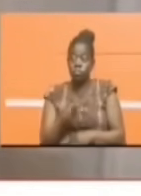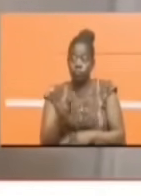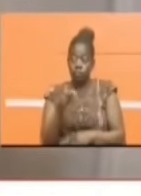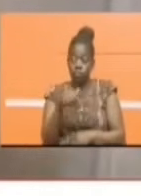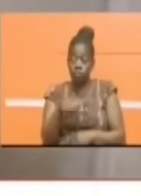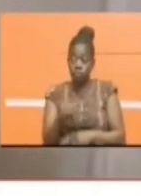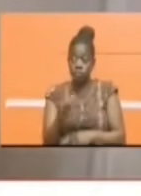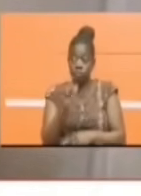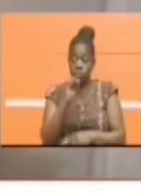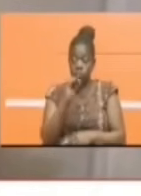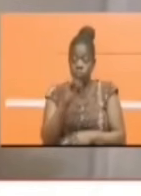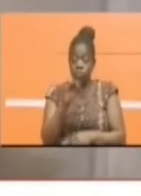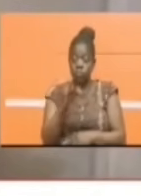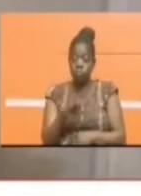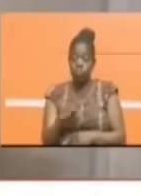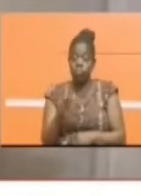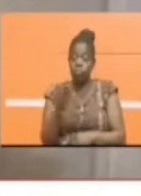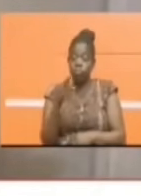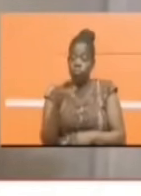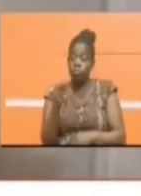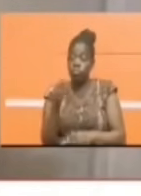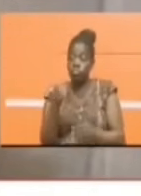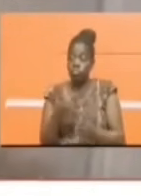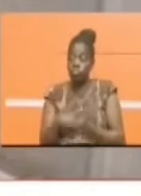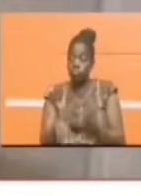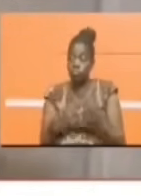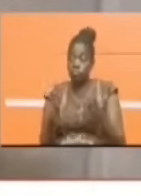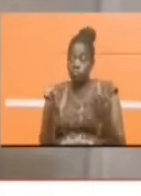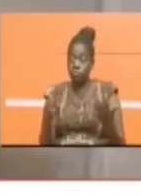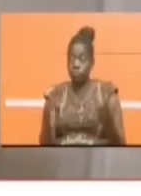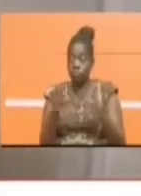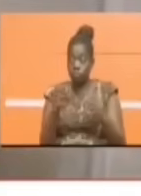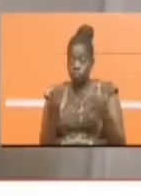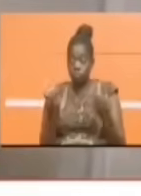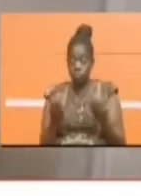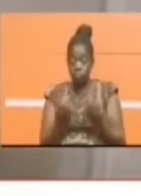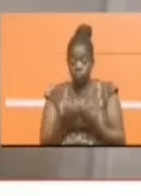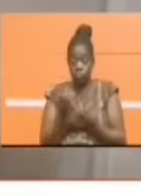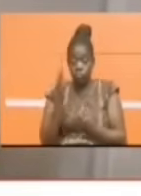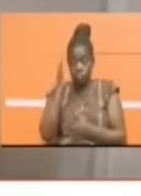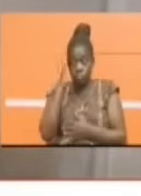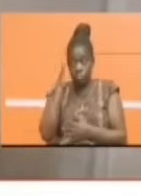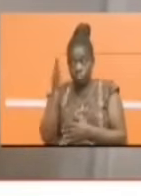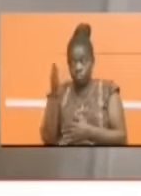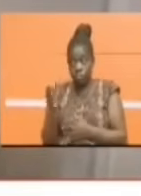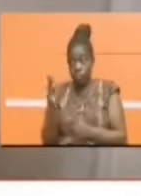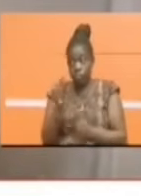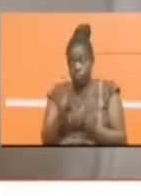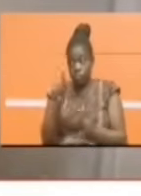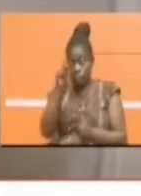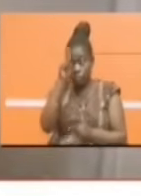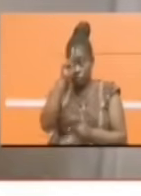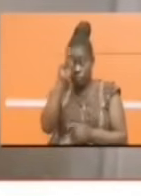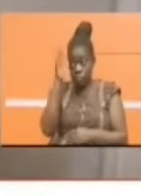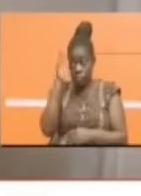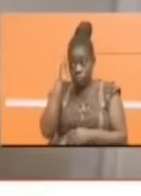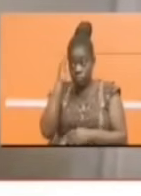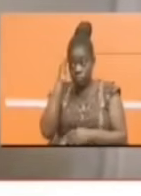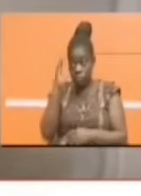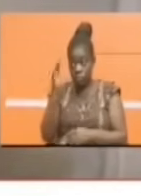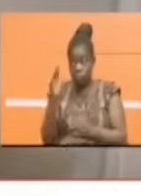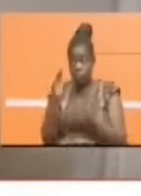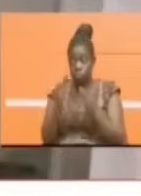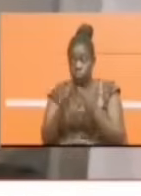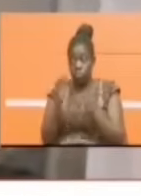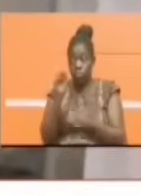yakikoze yakyogedde bw'atyo naye nga ekituufu ky'ebintu buli omu n'abafamire bonna bakimanyi n'abo n'abantu ab'okukyalo bakimanyi nti enju